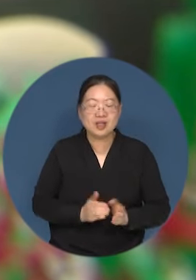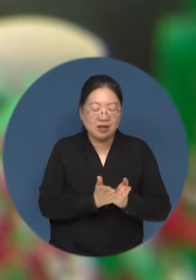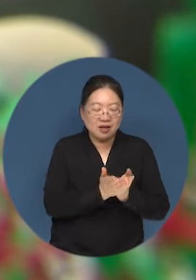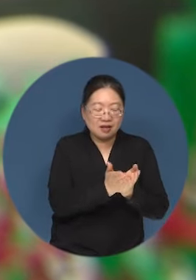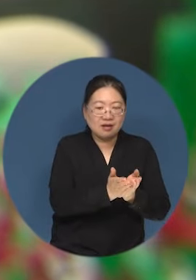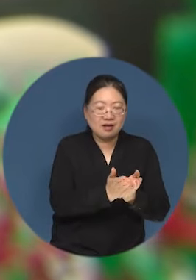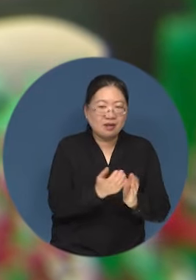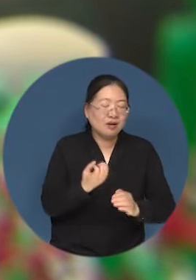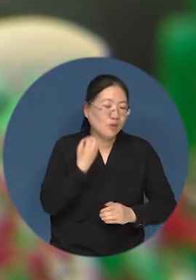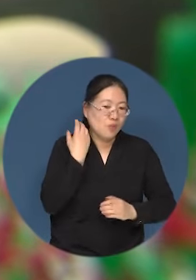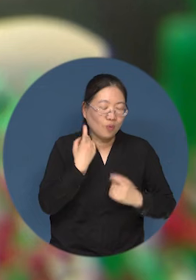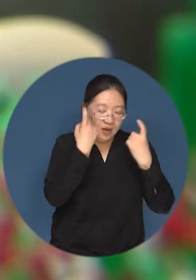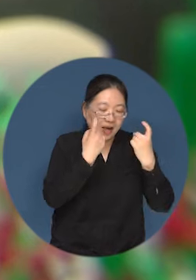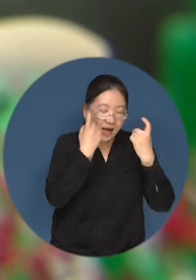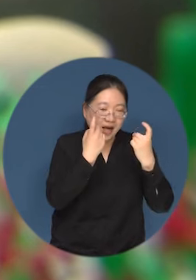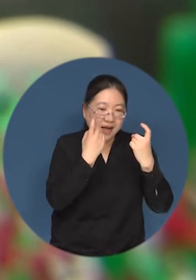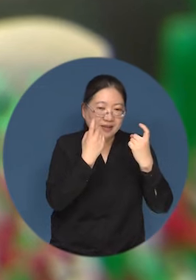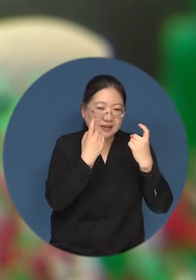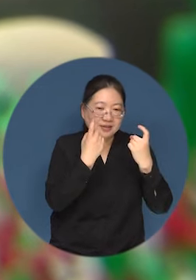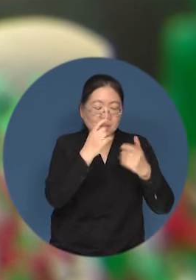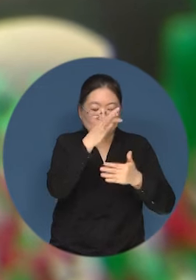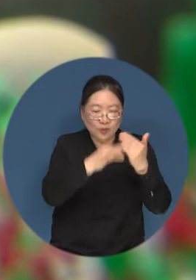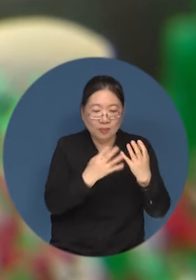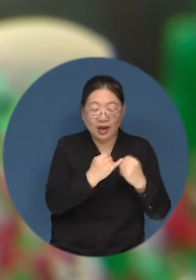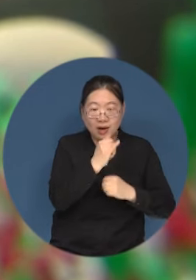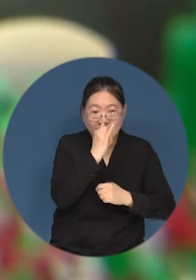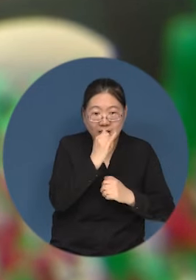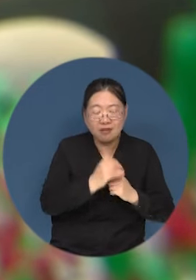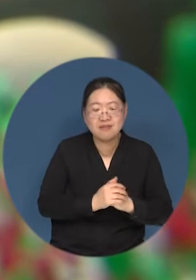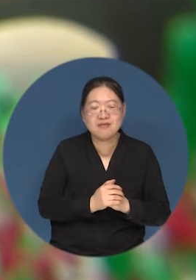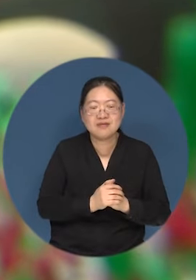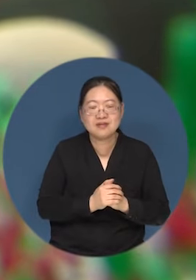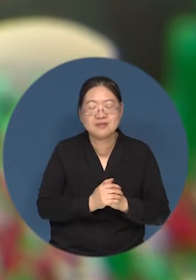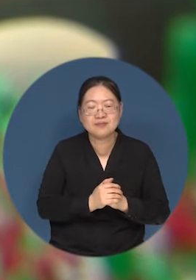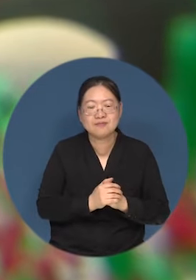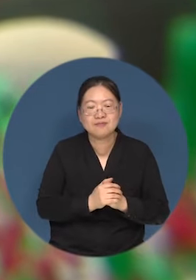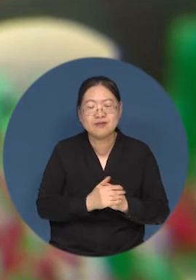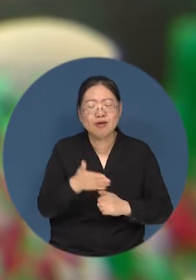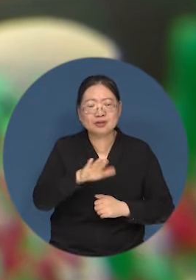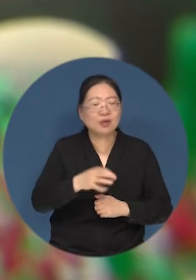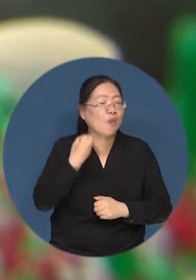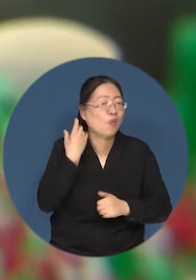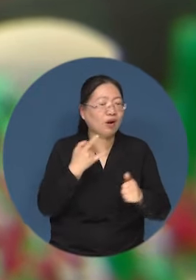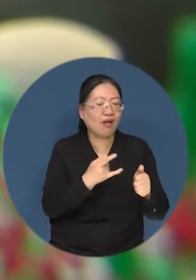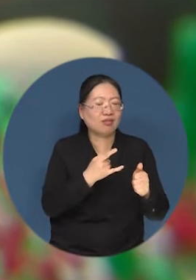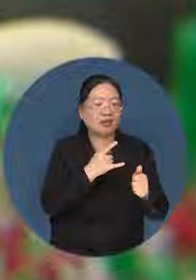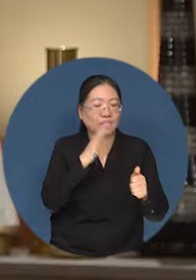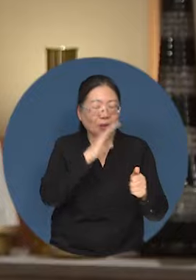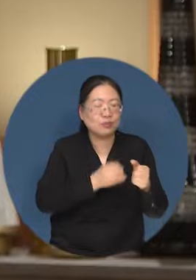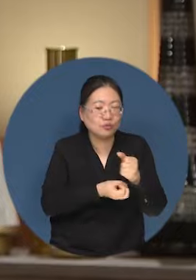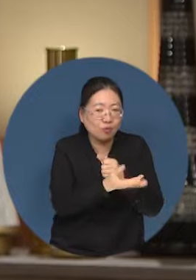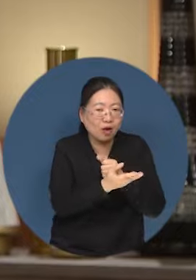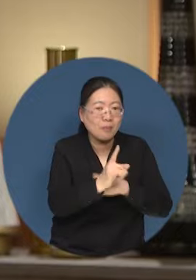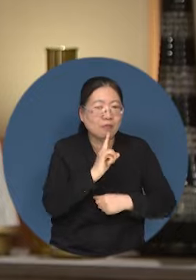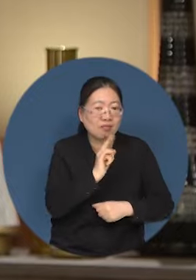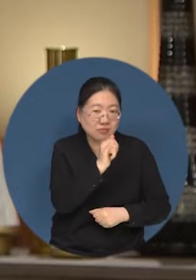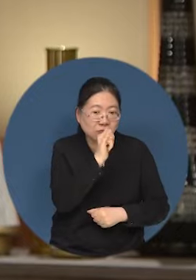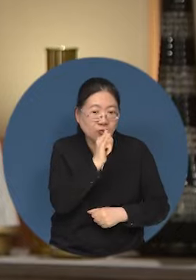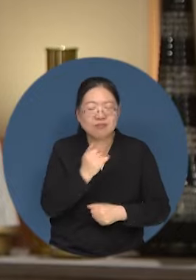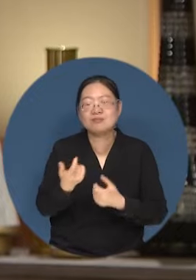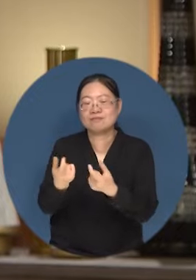관광 상품이 꽤 많지 않습니까? 네. 근데 이것도 그 고래 돌고래들한테 아주 안 좋다는 얘기가 있어요. 안